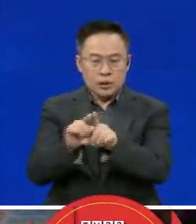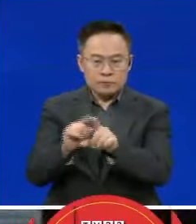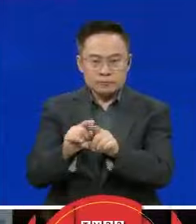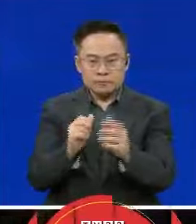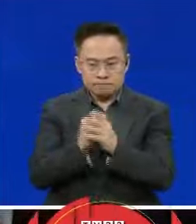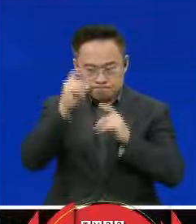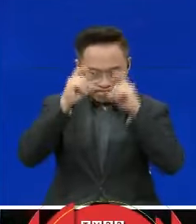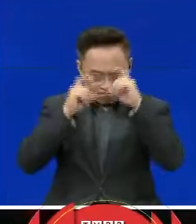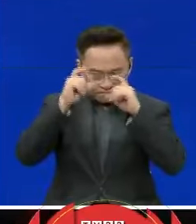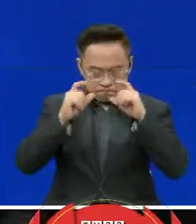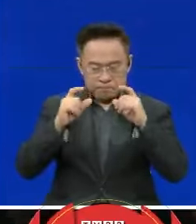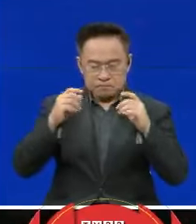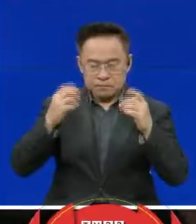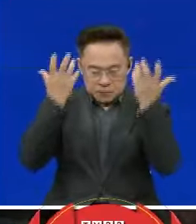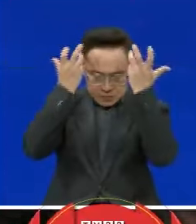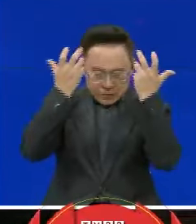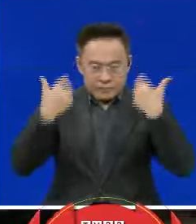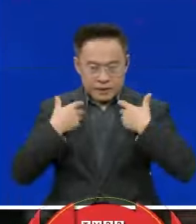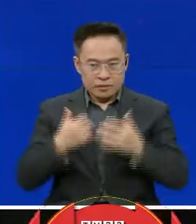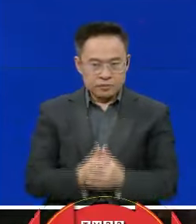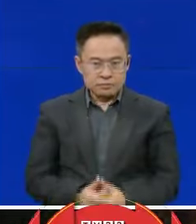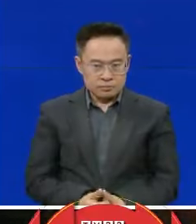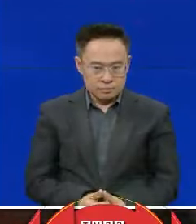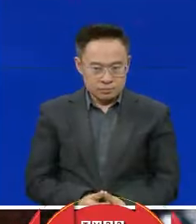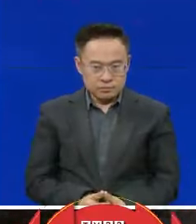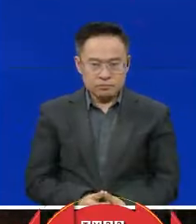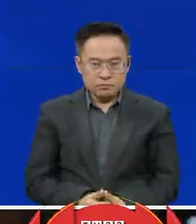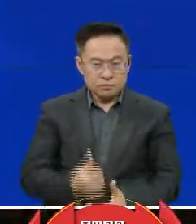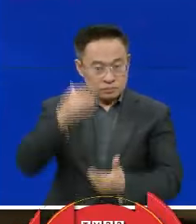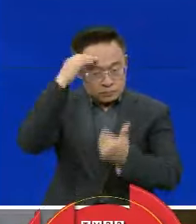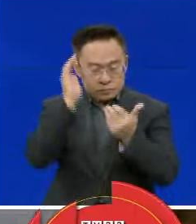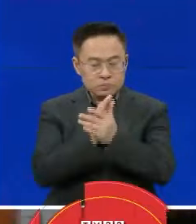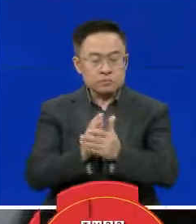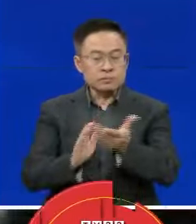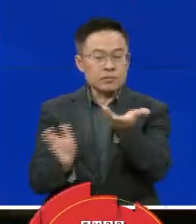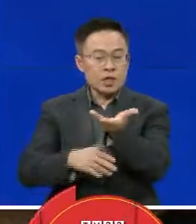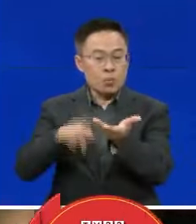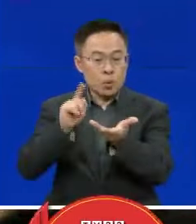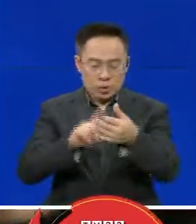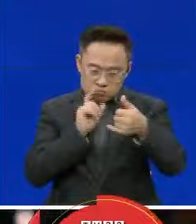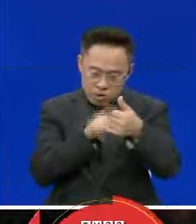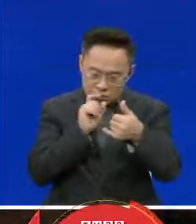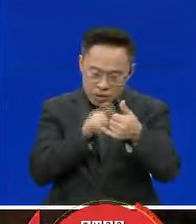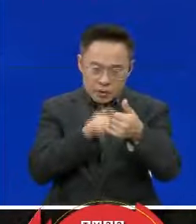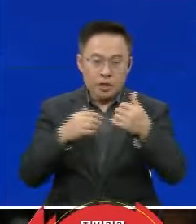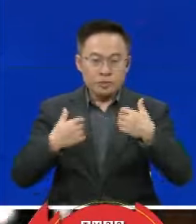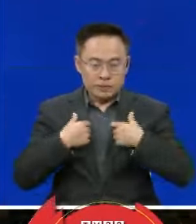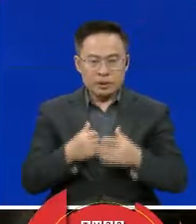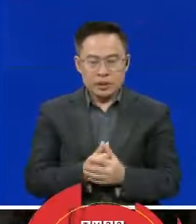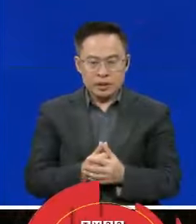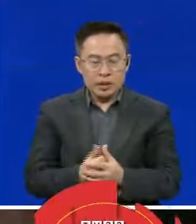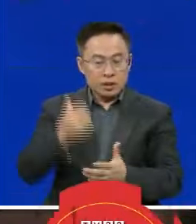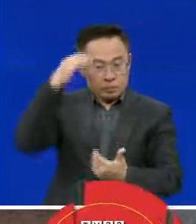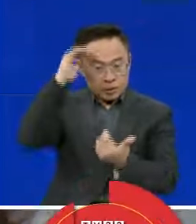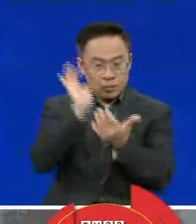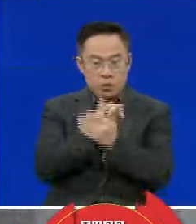ก็คาดว่าบิ๊กโจ๊กเนี่ยน่าจะมีการสอบสวนกันอยู่ในช่วงเย็นแบบนี้นะครับก็บอกสังเกตว่ามีตำรวจประมาณสักเกือบ10นายวางก